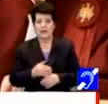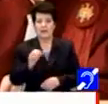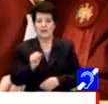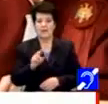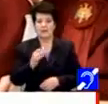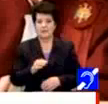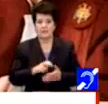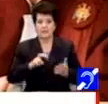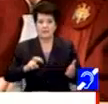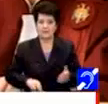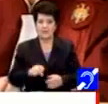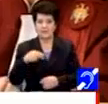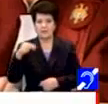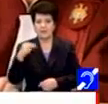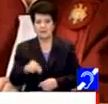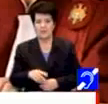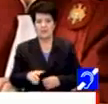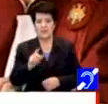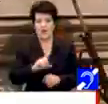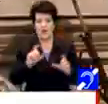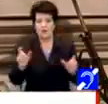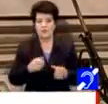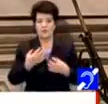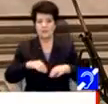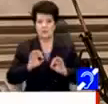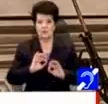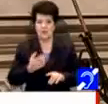și-a depus demisia din funcția de președinte al Curții Supreme de Justiție,